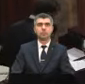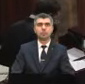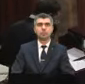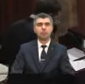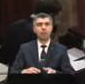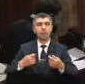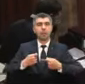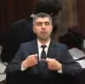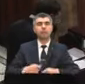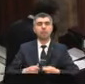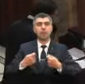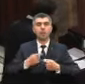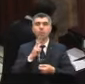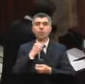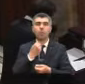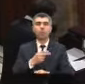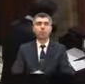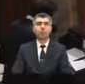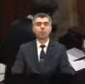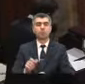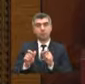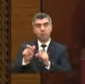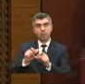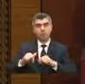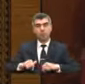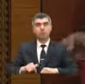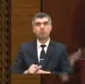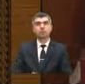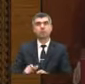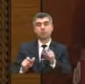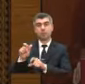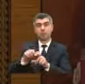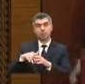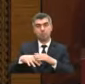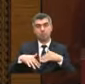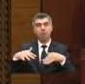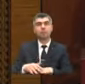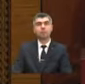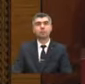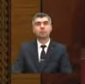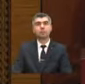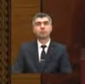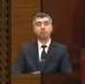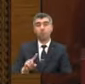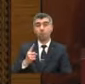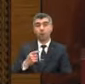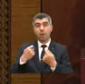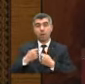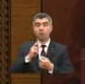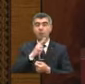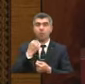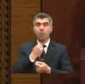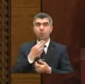سيد رئيس، سيد رئيس الحكومة المحترم، السيدة والسادة الوزراء، حضرات السيدة والسادة، وللسيد رئيس الحكومة شكرا